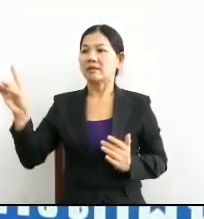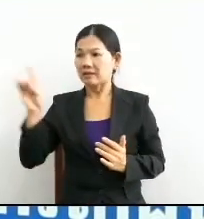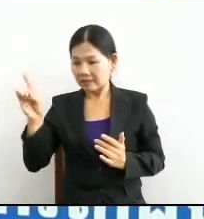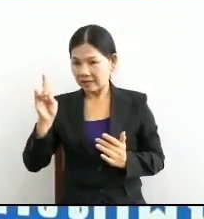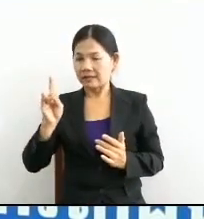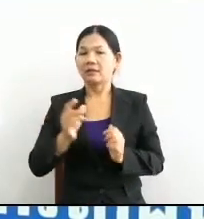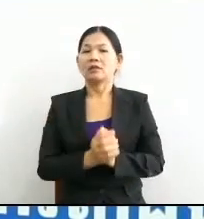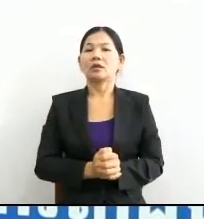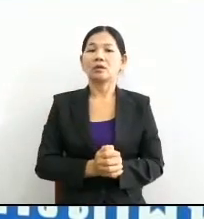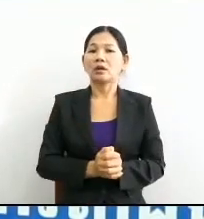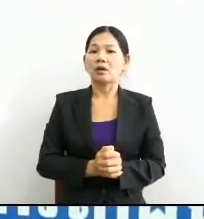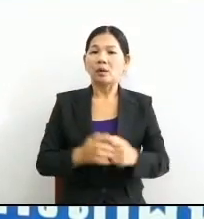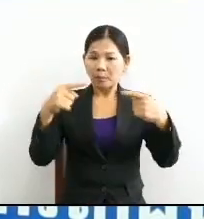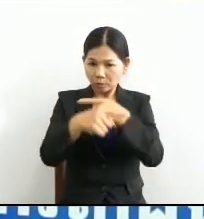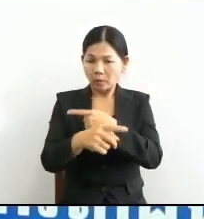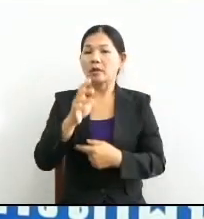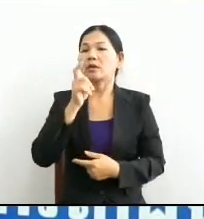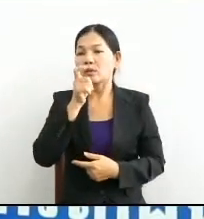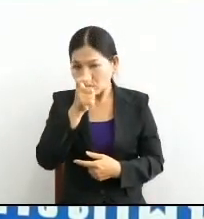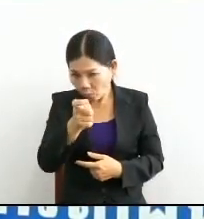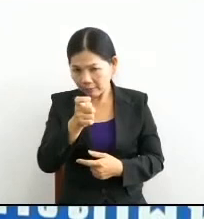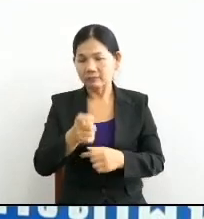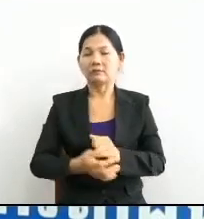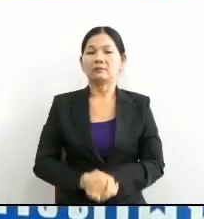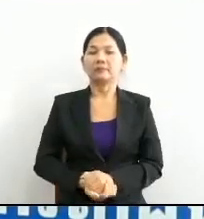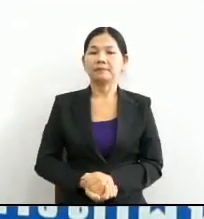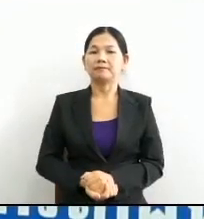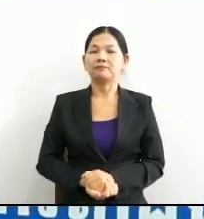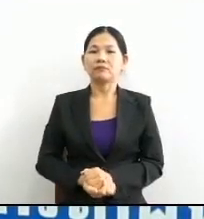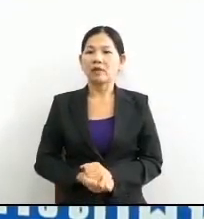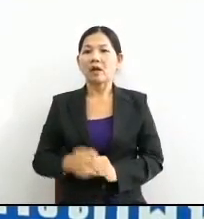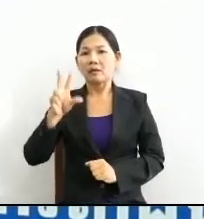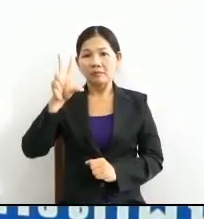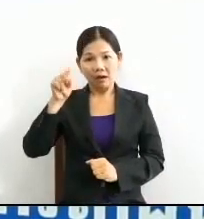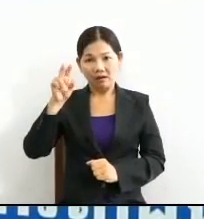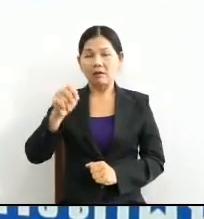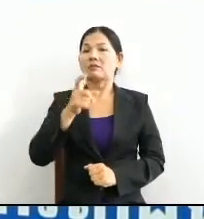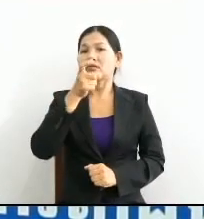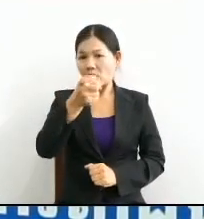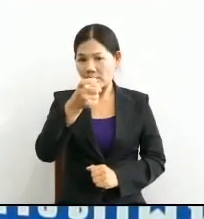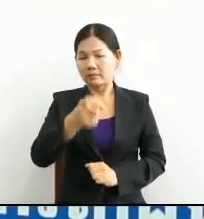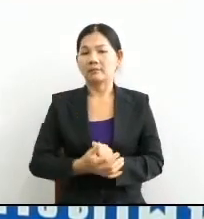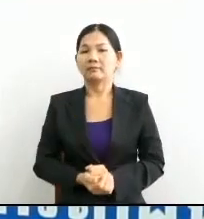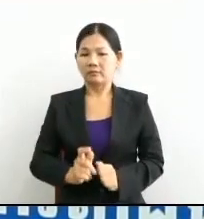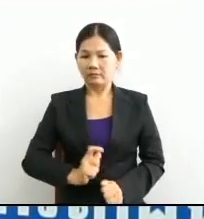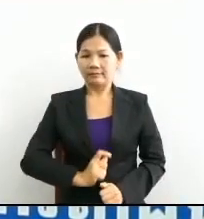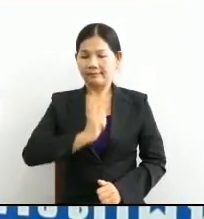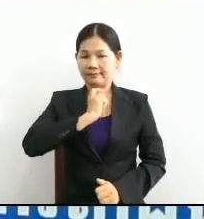đấy cứ sập đá từ cá ruột riêng miễn chỉ vẫn được bao nhiêu ngày cha mình toàn sạp nè con đấy ruột nơi